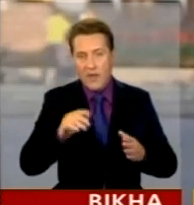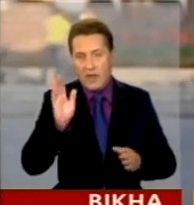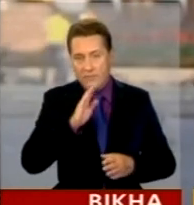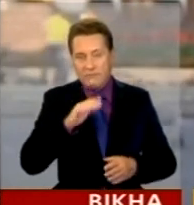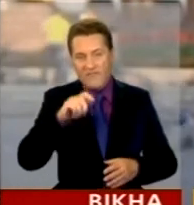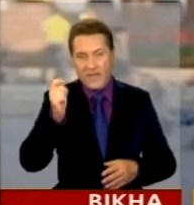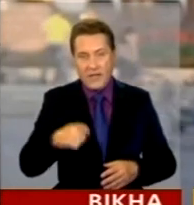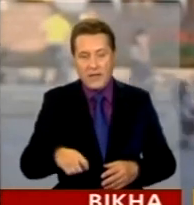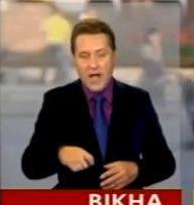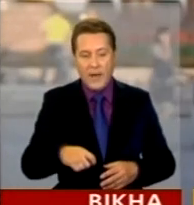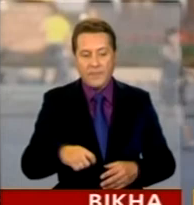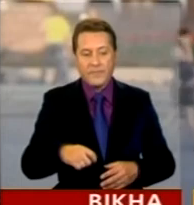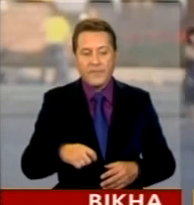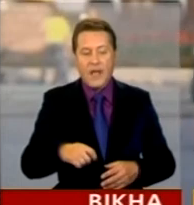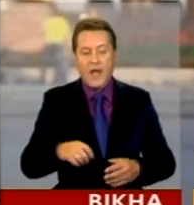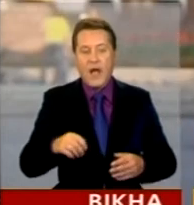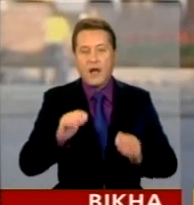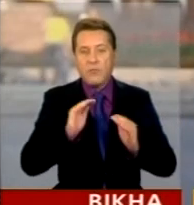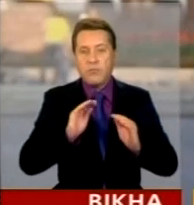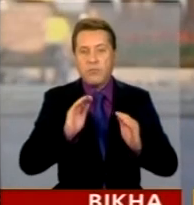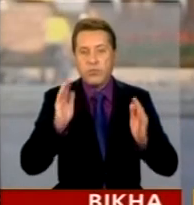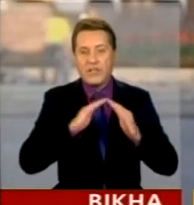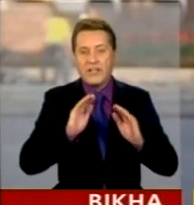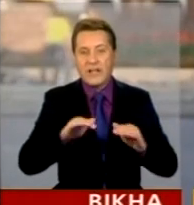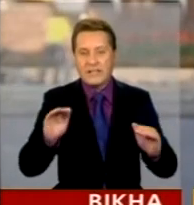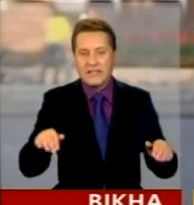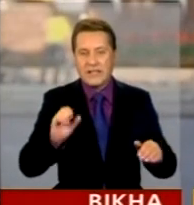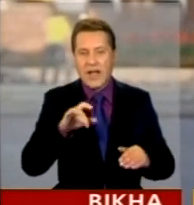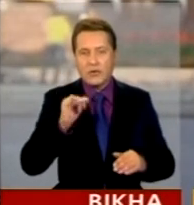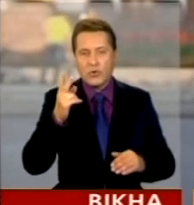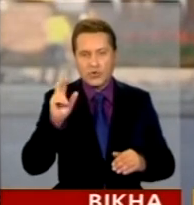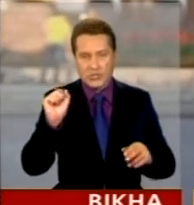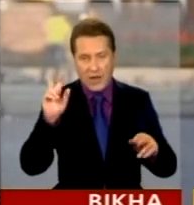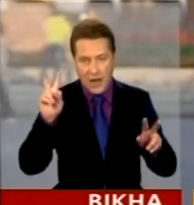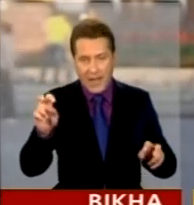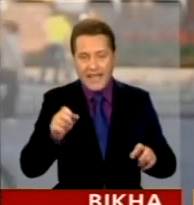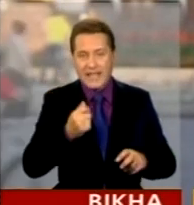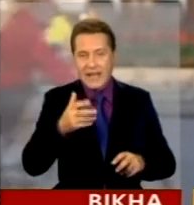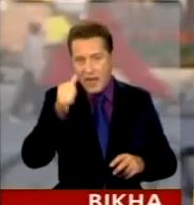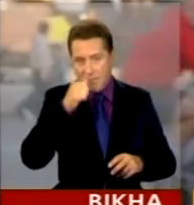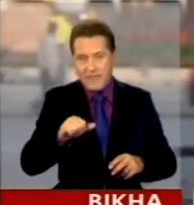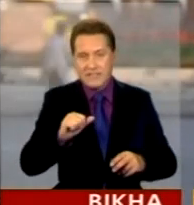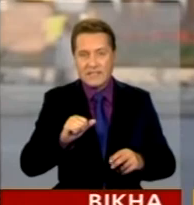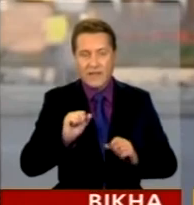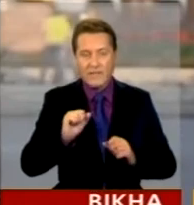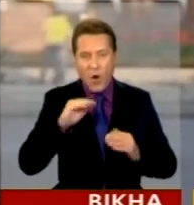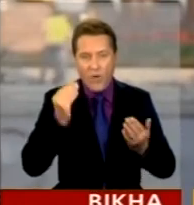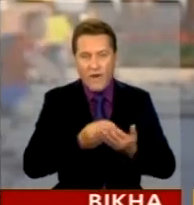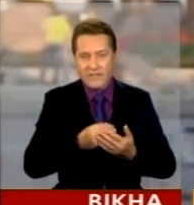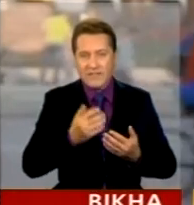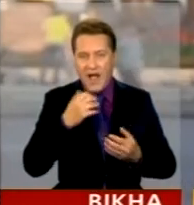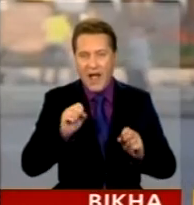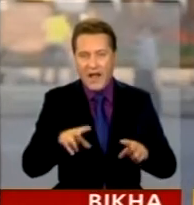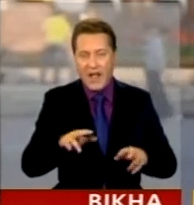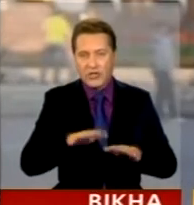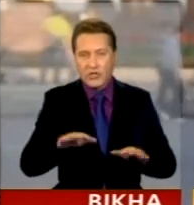Власне, кому надав прихисток краматорський будинок дитини Антошка, який ще сам кілька місяців тому ховався від гарячих точок тут, у Краматорську,